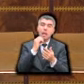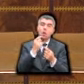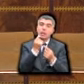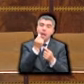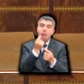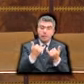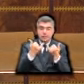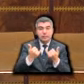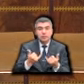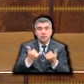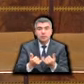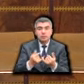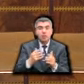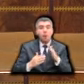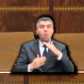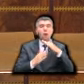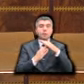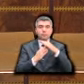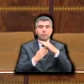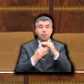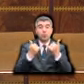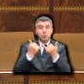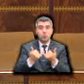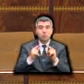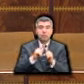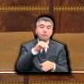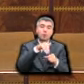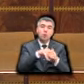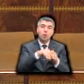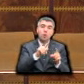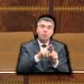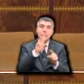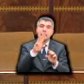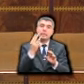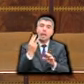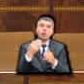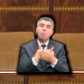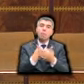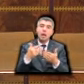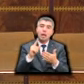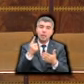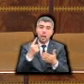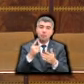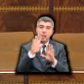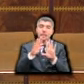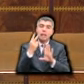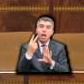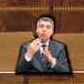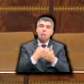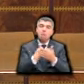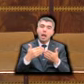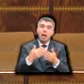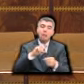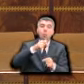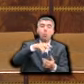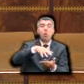الآن وخصها توقف، لأنه اليوم صندوق المقاصة فيه 13 مليار، 12 مليار ديال الدرهم كتاخذها غاز